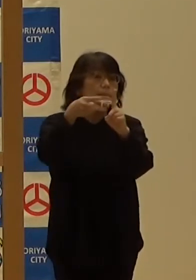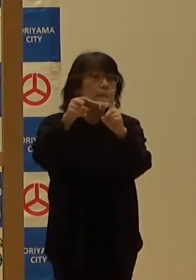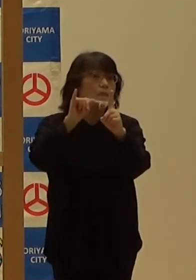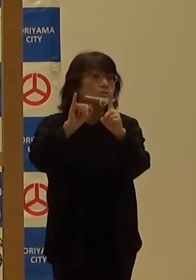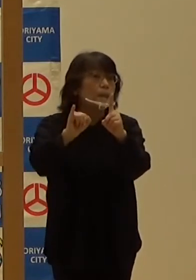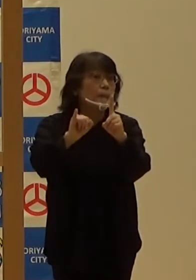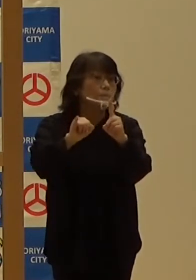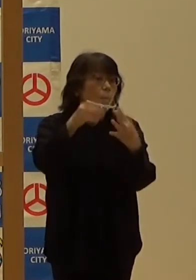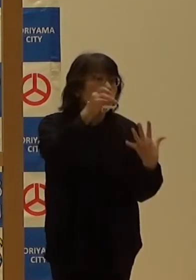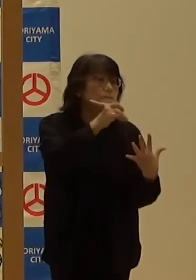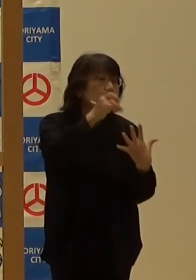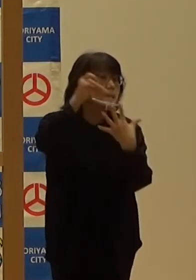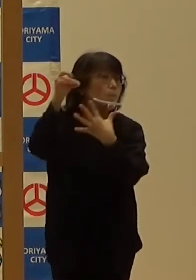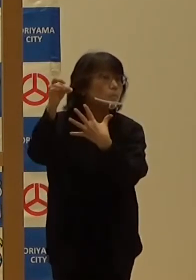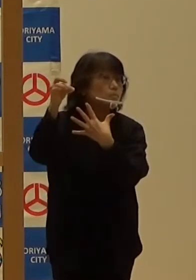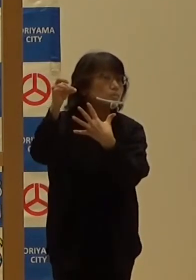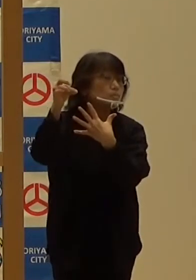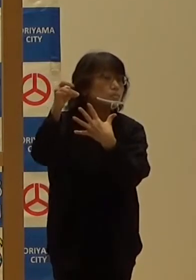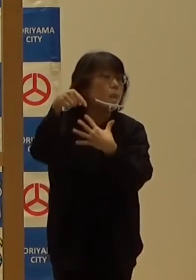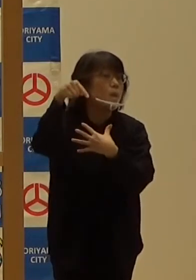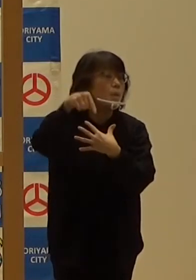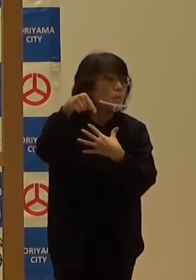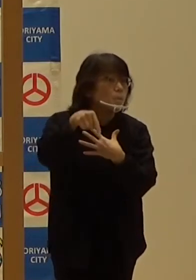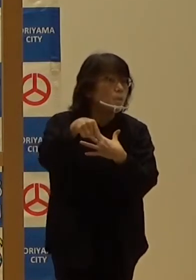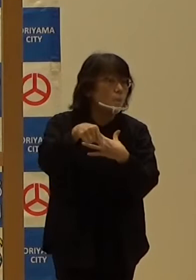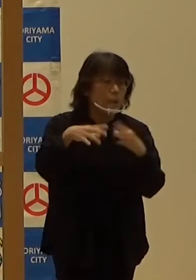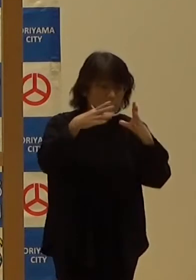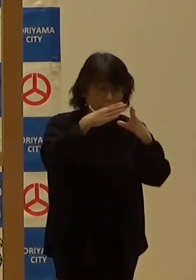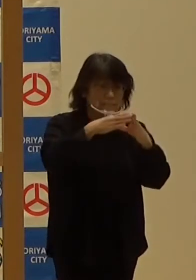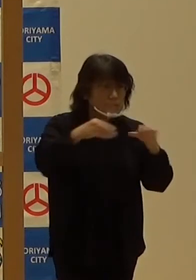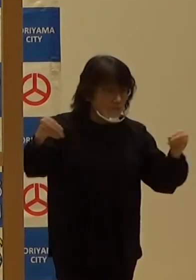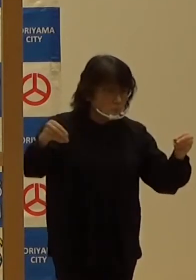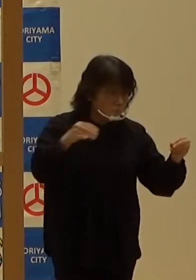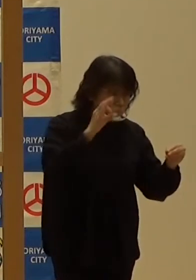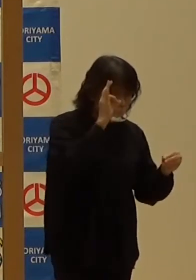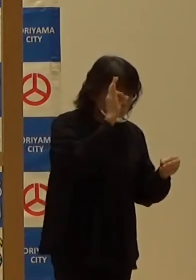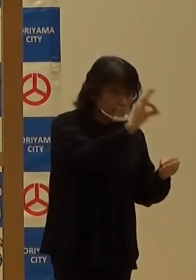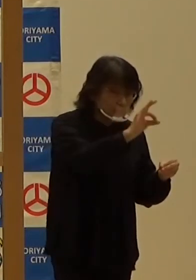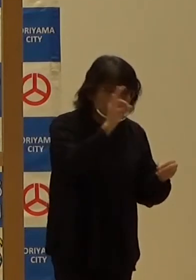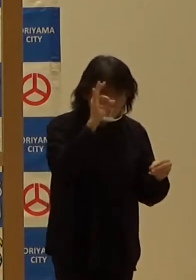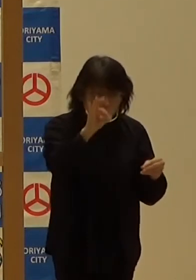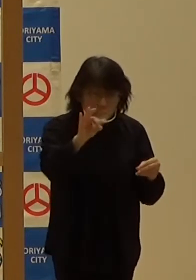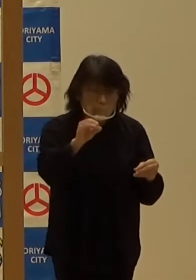るっていうのは、これは全国的に見ても珍し